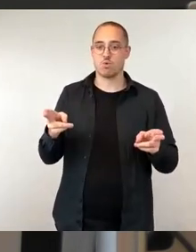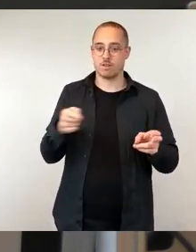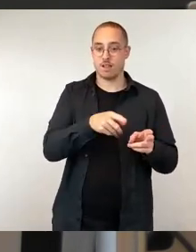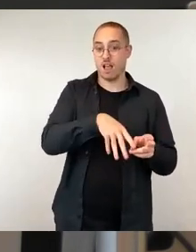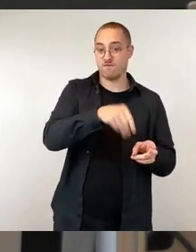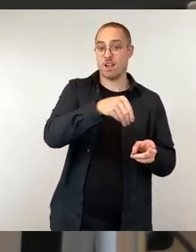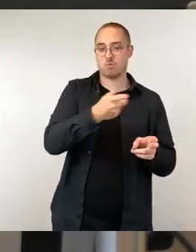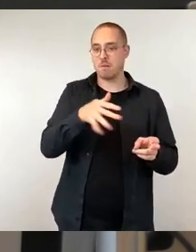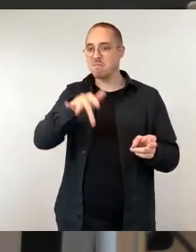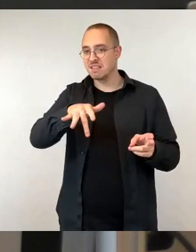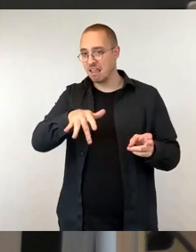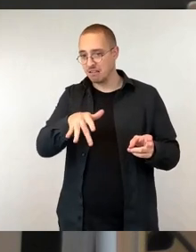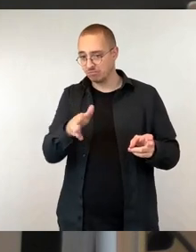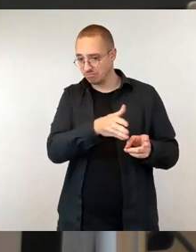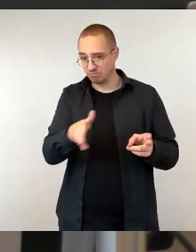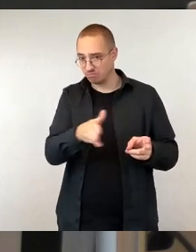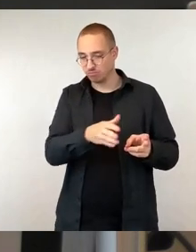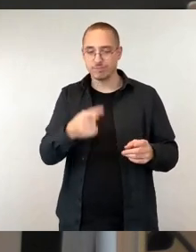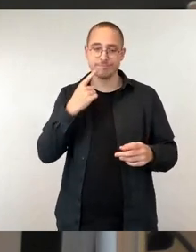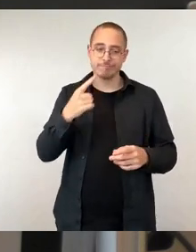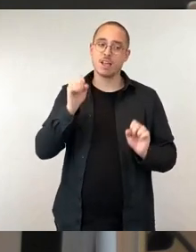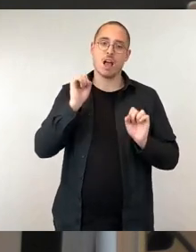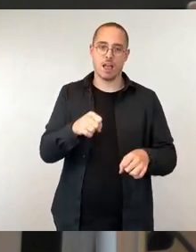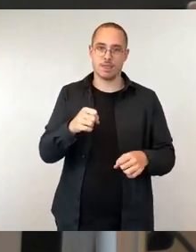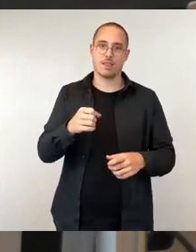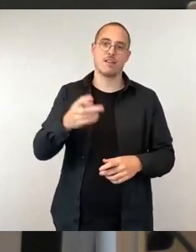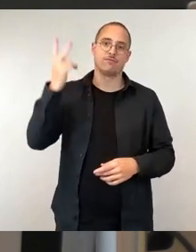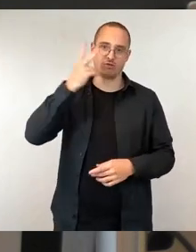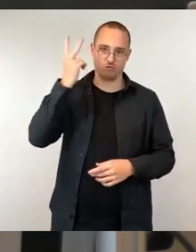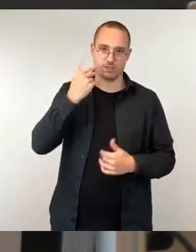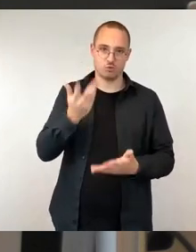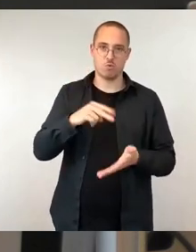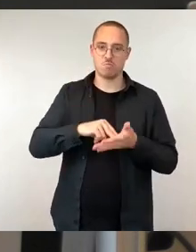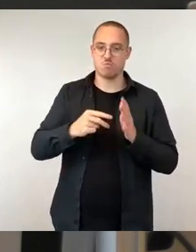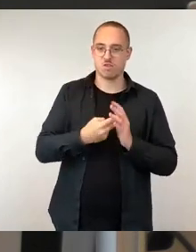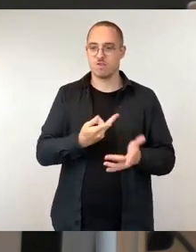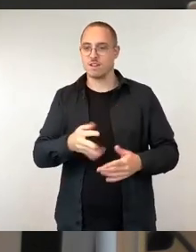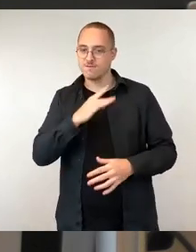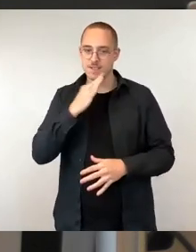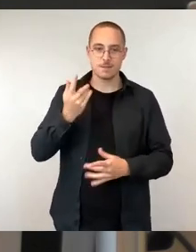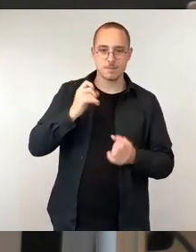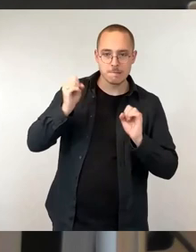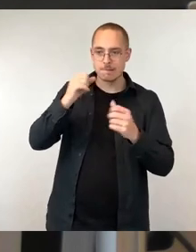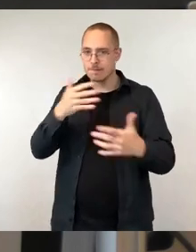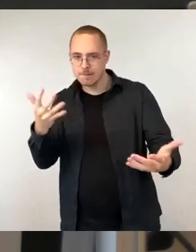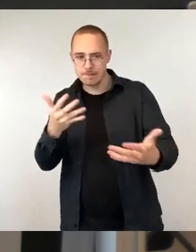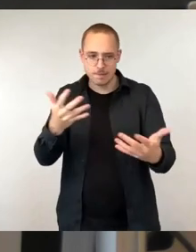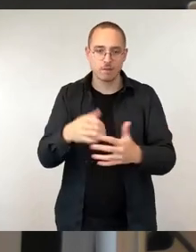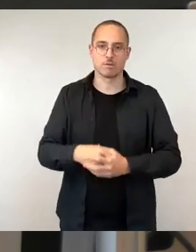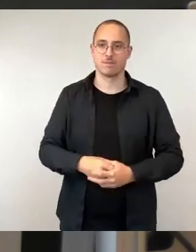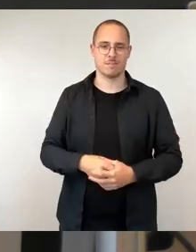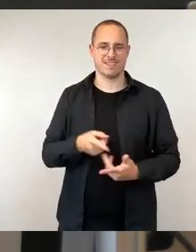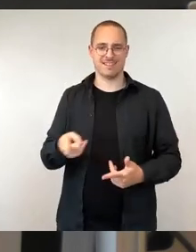ich dieses politische Taktieren ja noch nachvollziehen. Aber wir sind am Ende